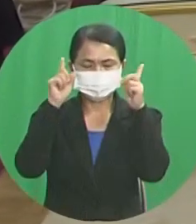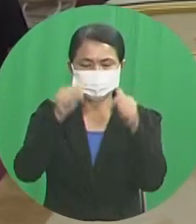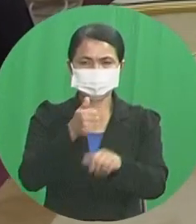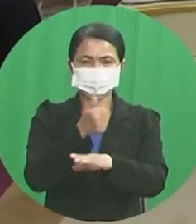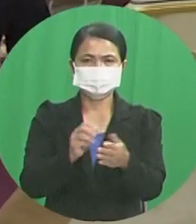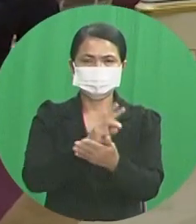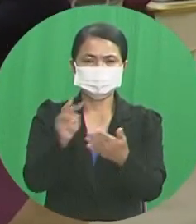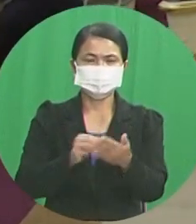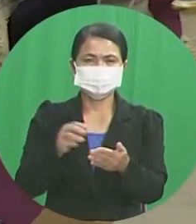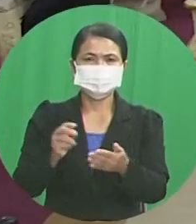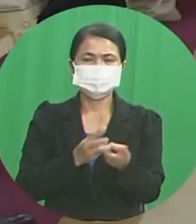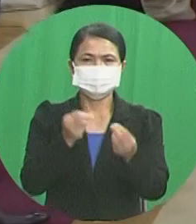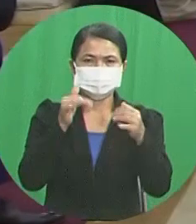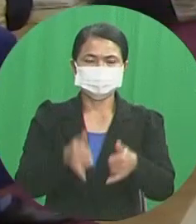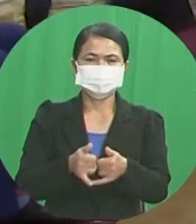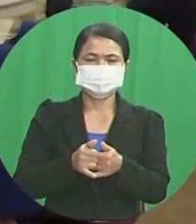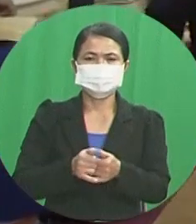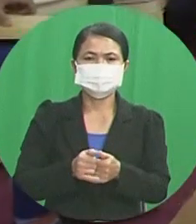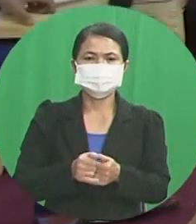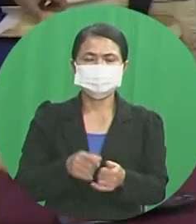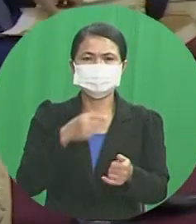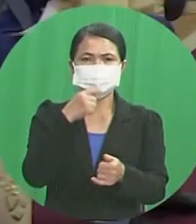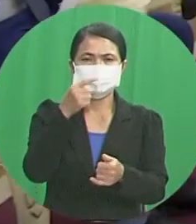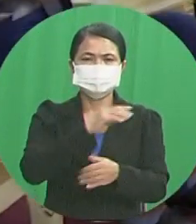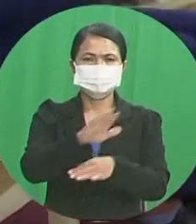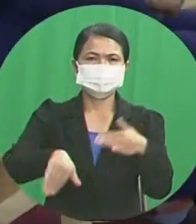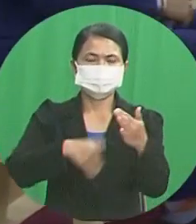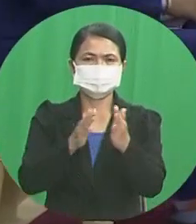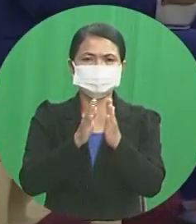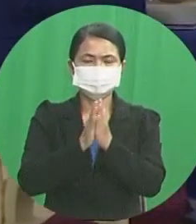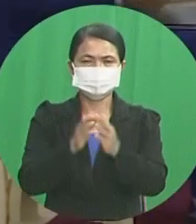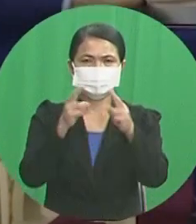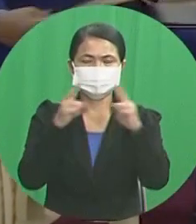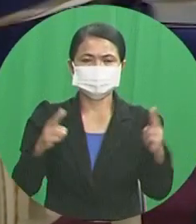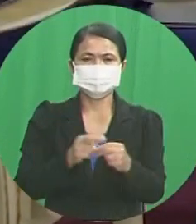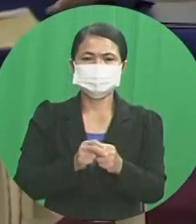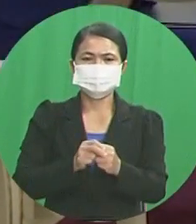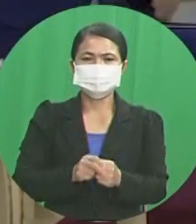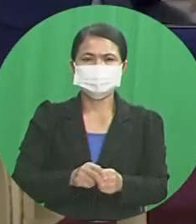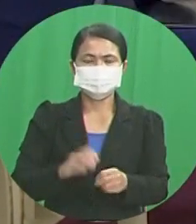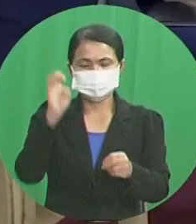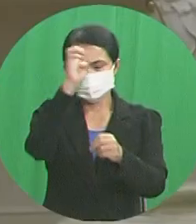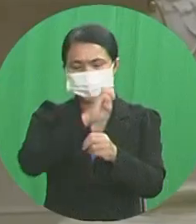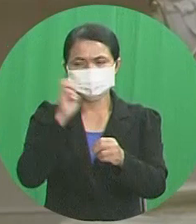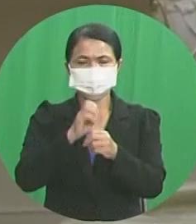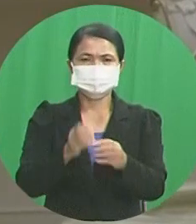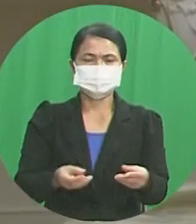គ្គបដិសភាចារឧបនាយករដ្ឋមន្ត្រីបានថ្លែងអំណរគុណយ៉ាងជ្រាលជ្រៅជូនចំពោះសហភាពអឺរ៉ុប